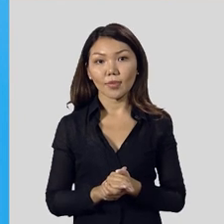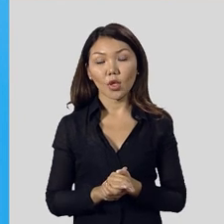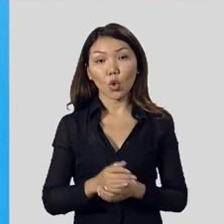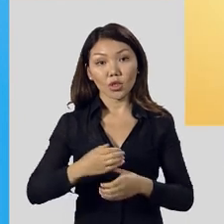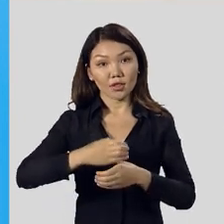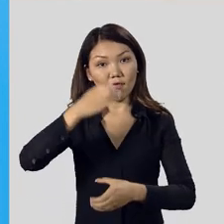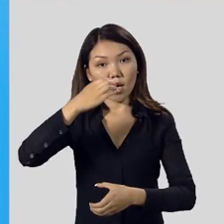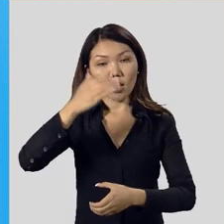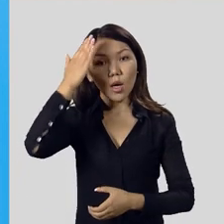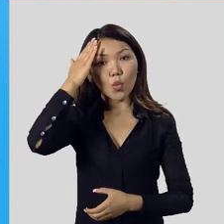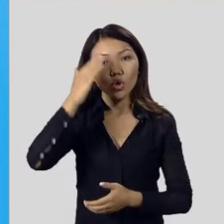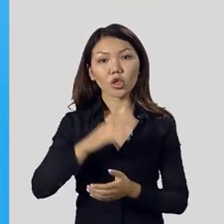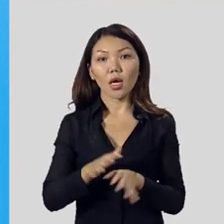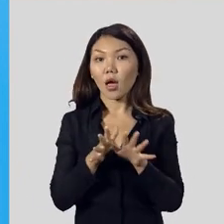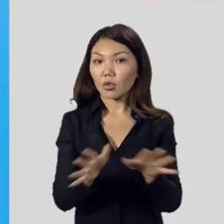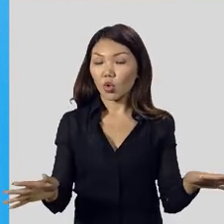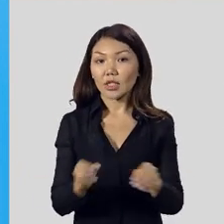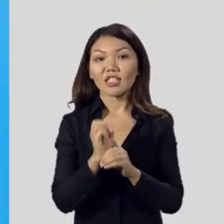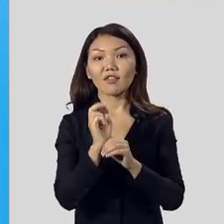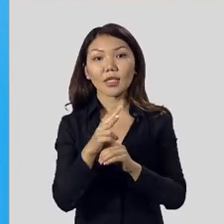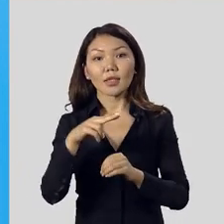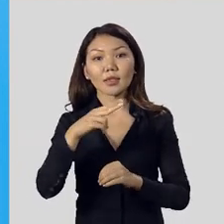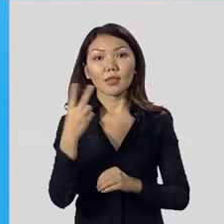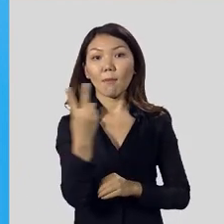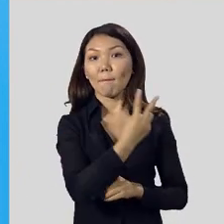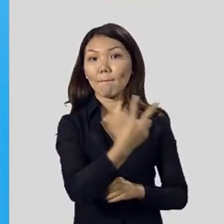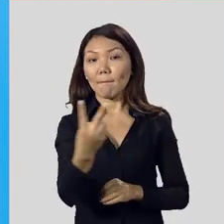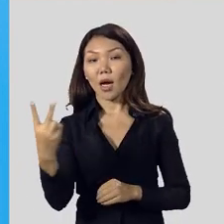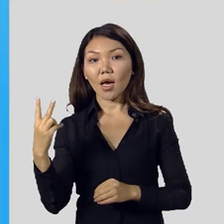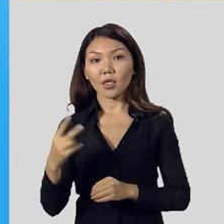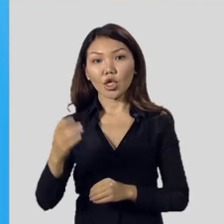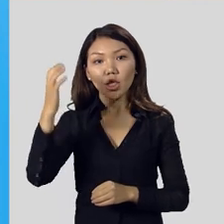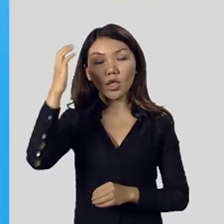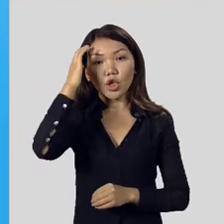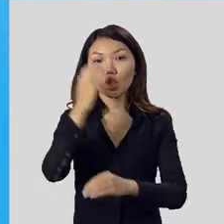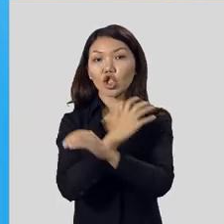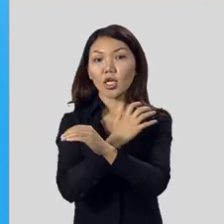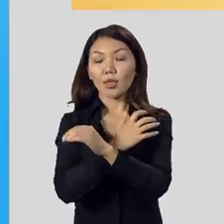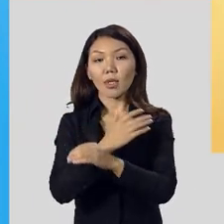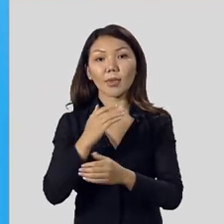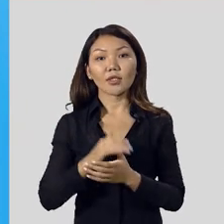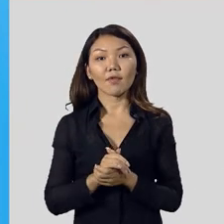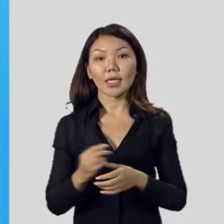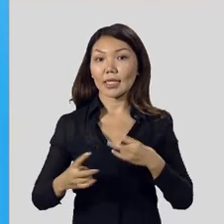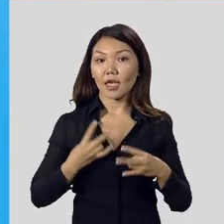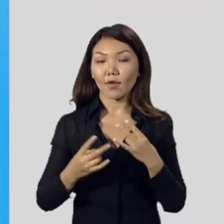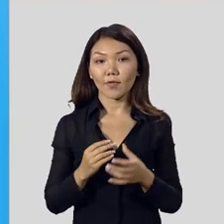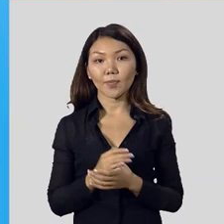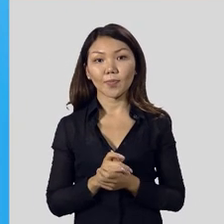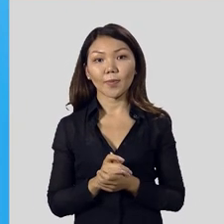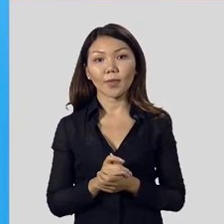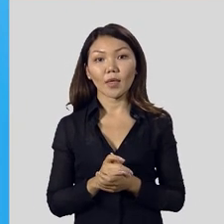ствола мозга отходит 12 пар черепно-мозговых нервов. Черепно-мозговые